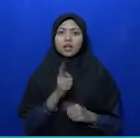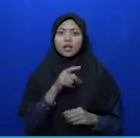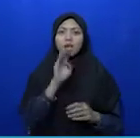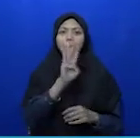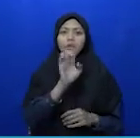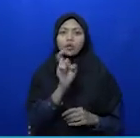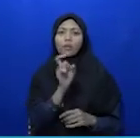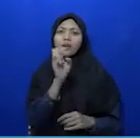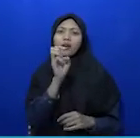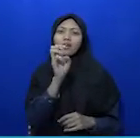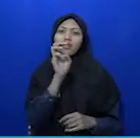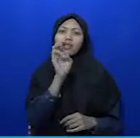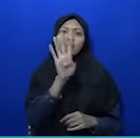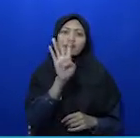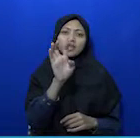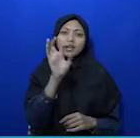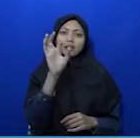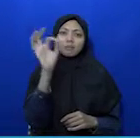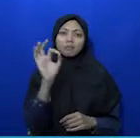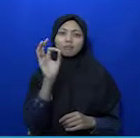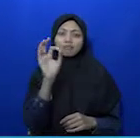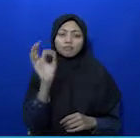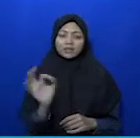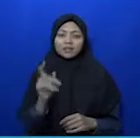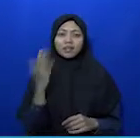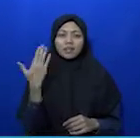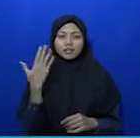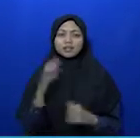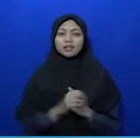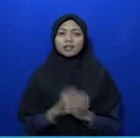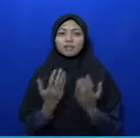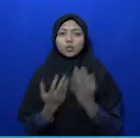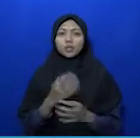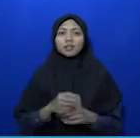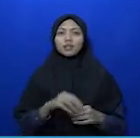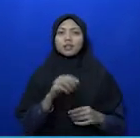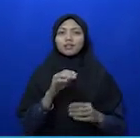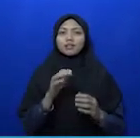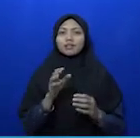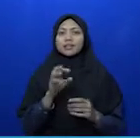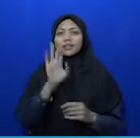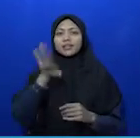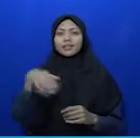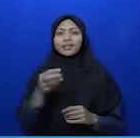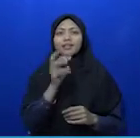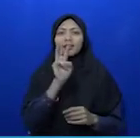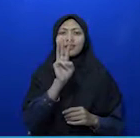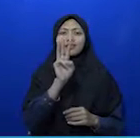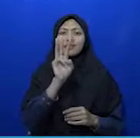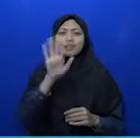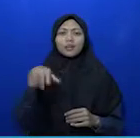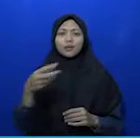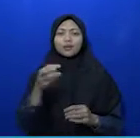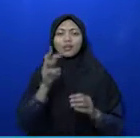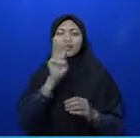4,3 miliar dolar tadi gitu ya, maka saya pergerakan dalam 3 tahun Inalum mampu untuk membayar tadi. Jadi pertama